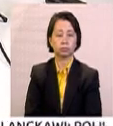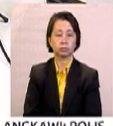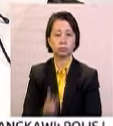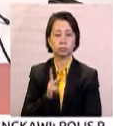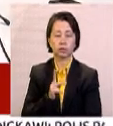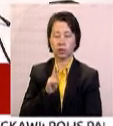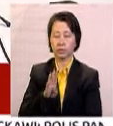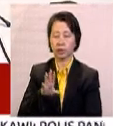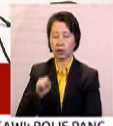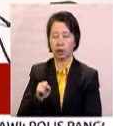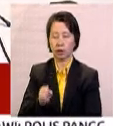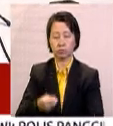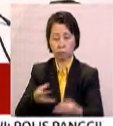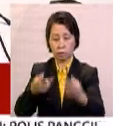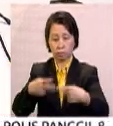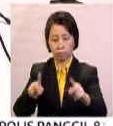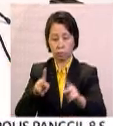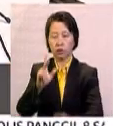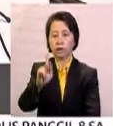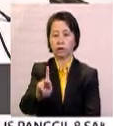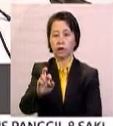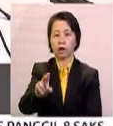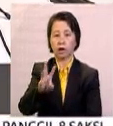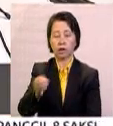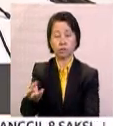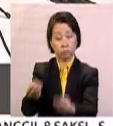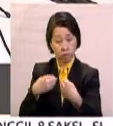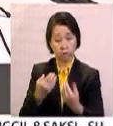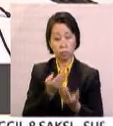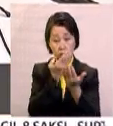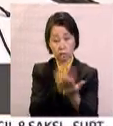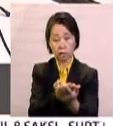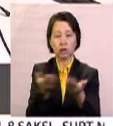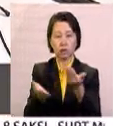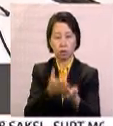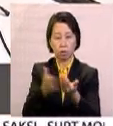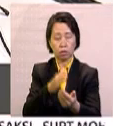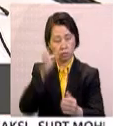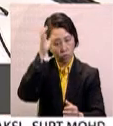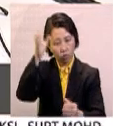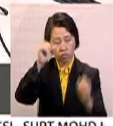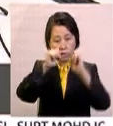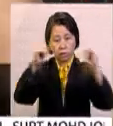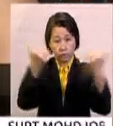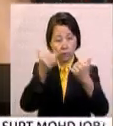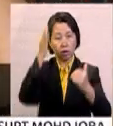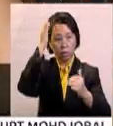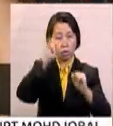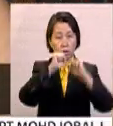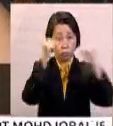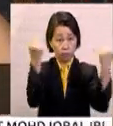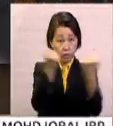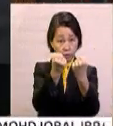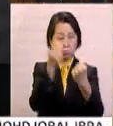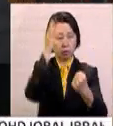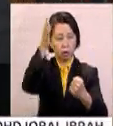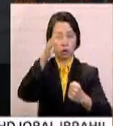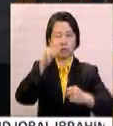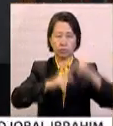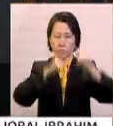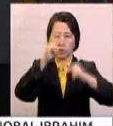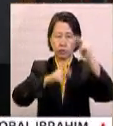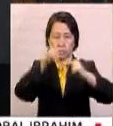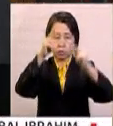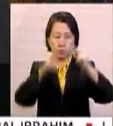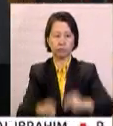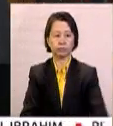Kementerian Belia dan Sukan turut memberikan peluang kepada KRM untuk memberikan cadangan berkenaan kemudahan dan konsep stadium yang bakal dibina. Kita difahamkan